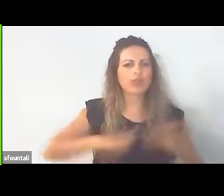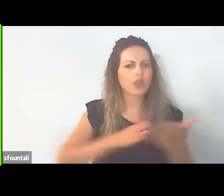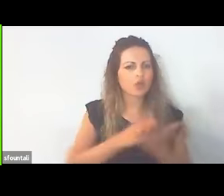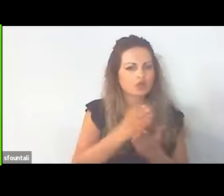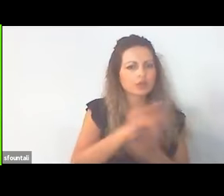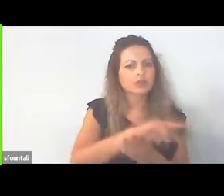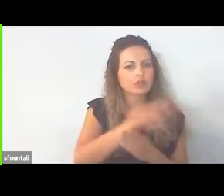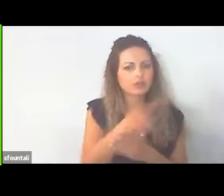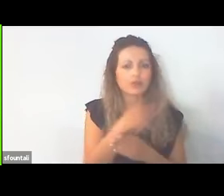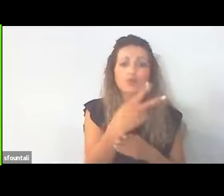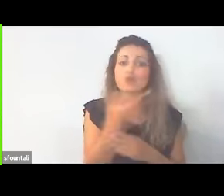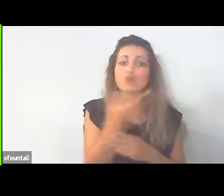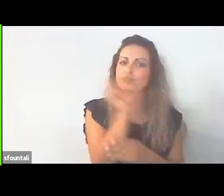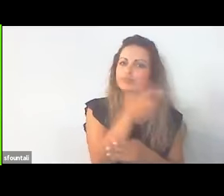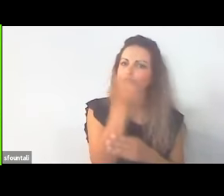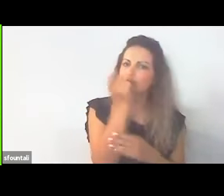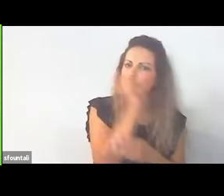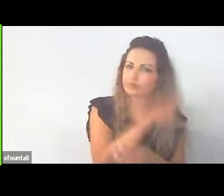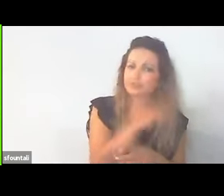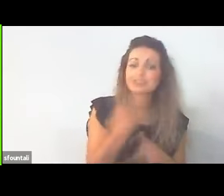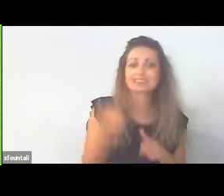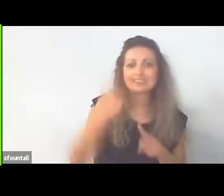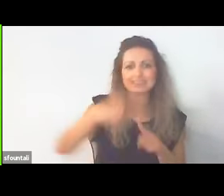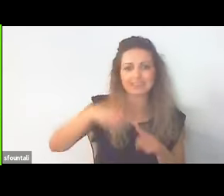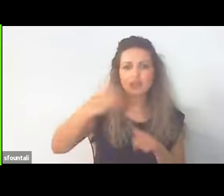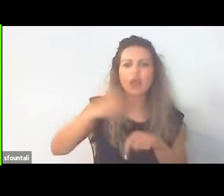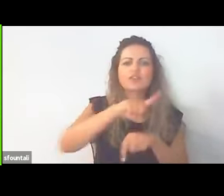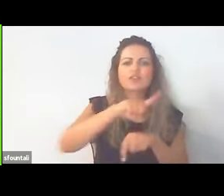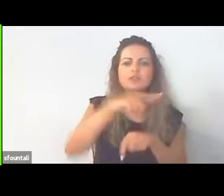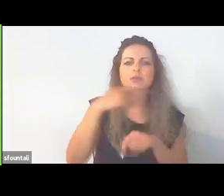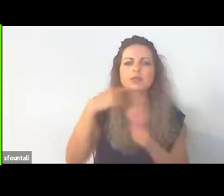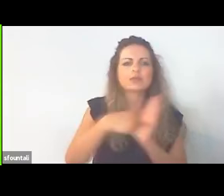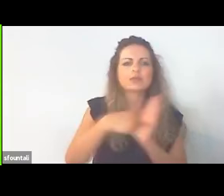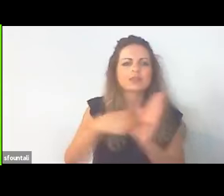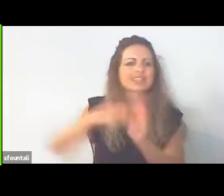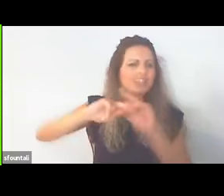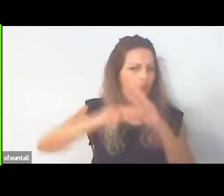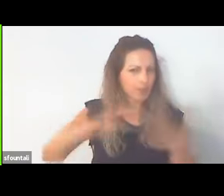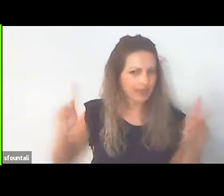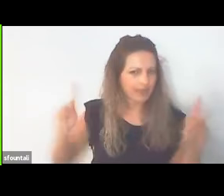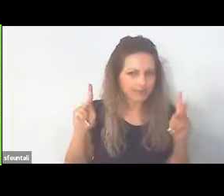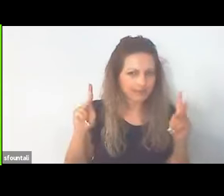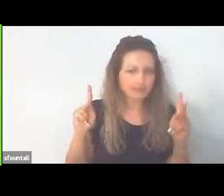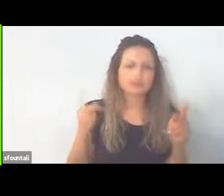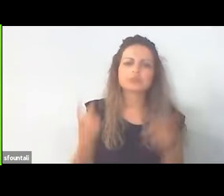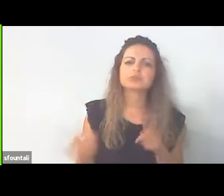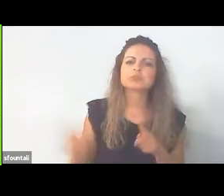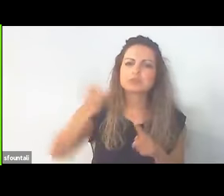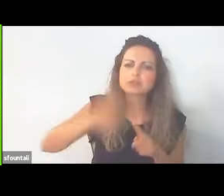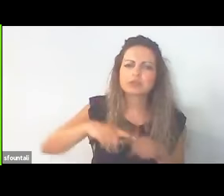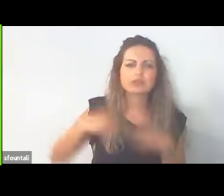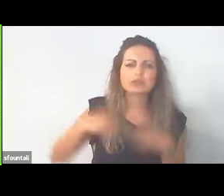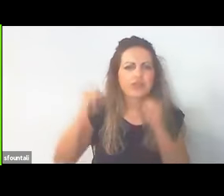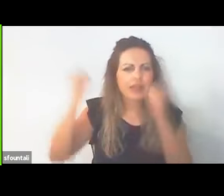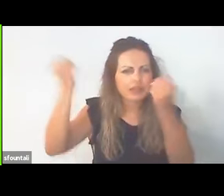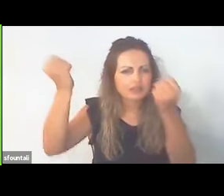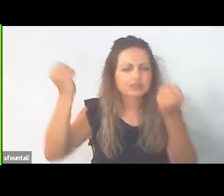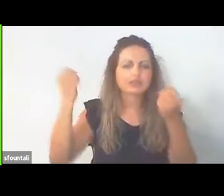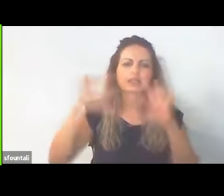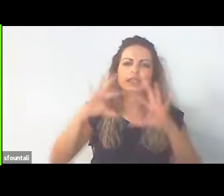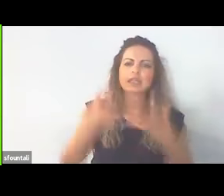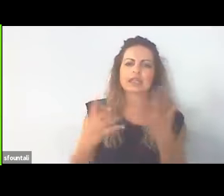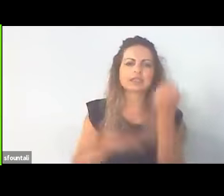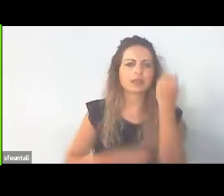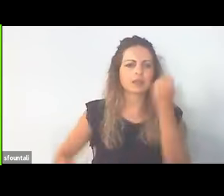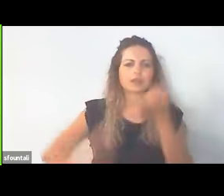στη δημοσιότητα, ενώ ταυτόχρονα έκανε μια σειρά από παρεμβάσεις σε μια σειρά από φορείς και ελληνικούς, τις Γενικές Γραμματείες Ισότητας, μια